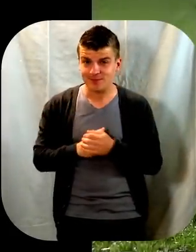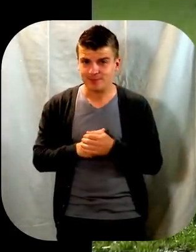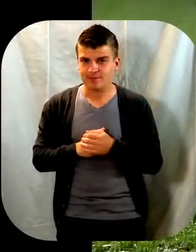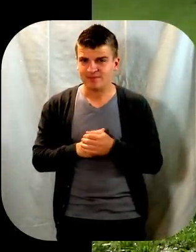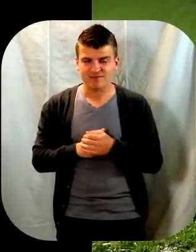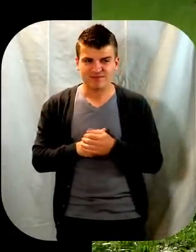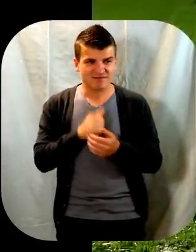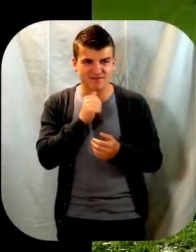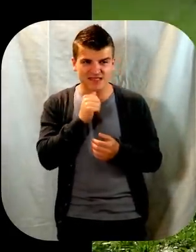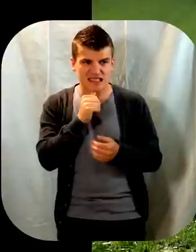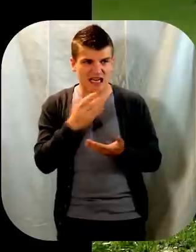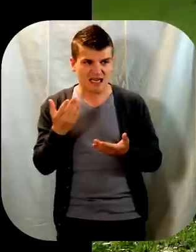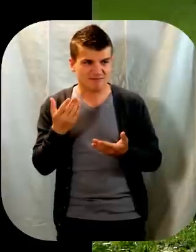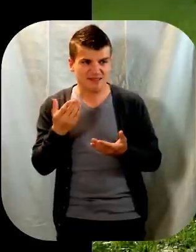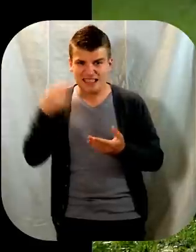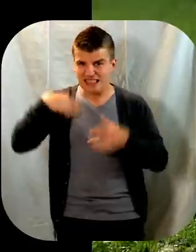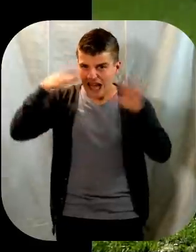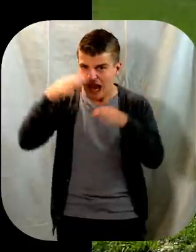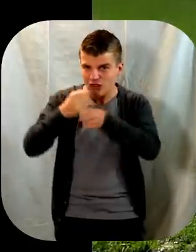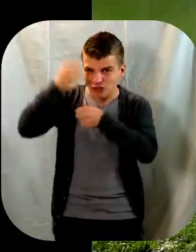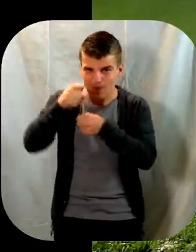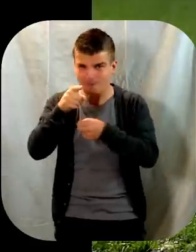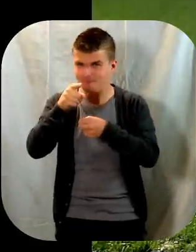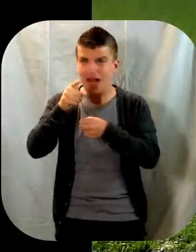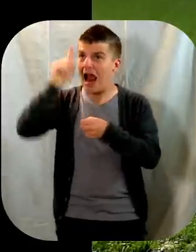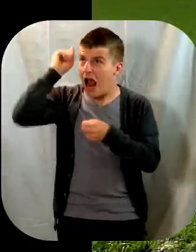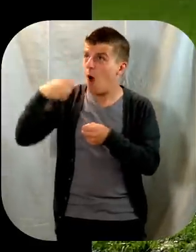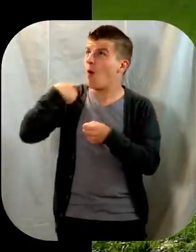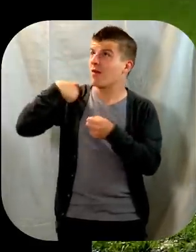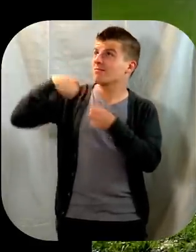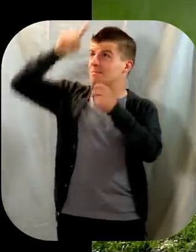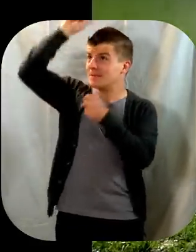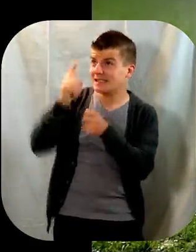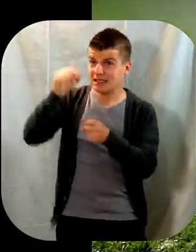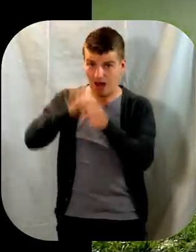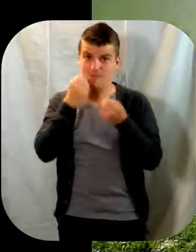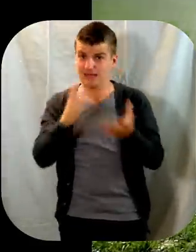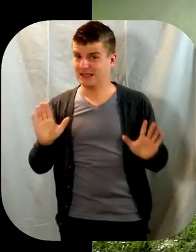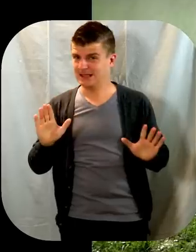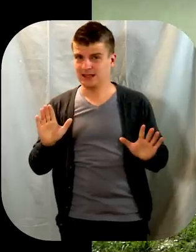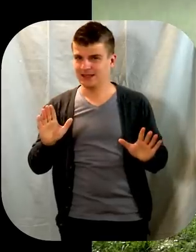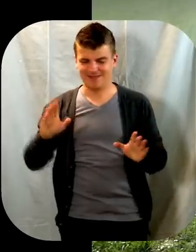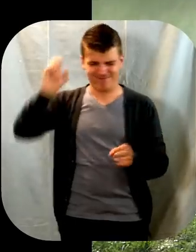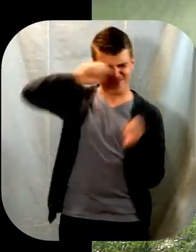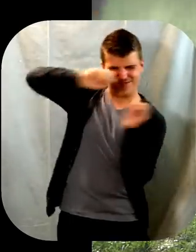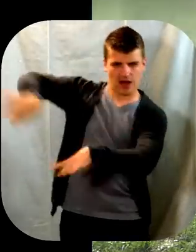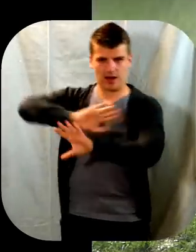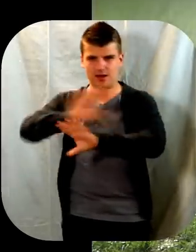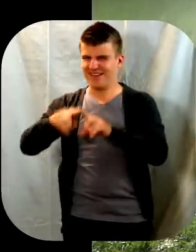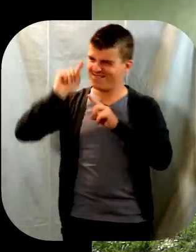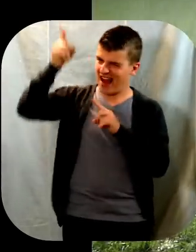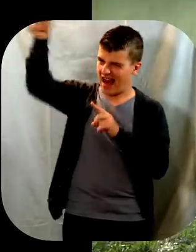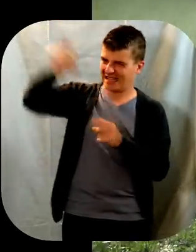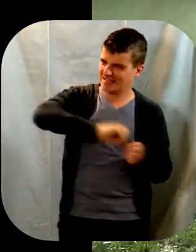Aber nee, mit seinem Metall zieht er doch auch die Blitze geradezu an. Weg damit. Weit